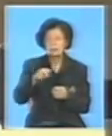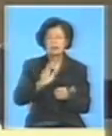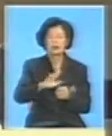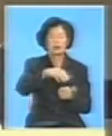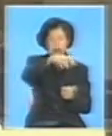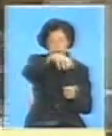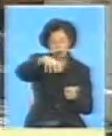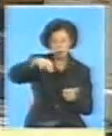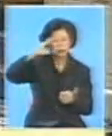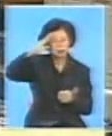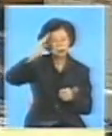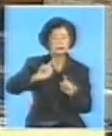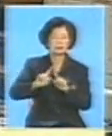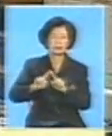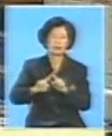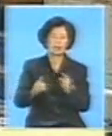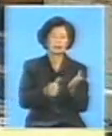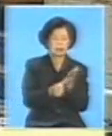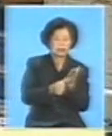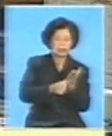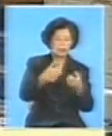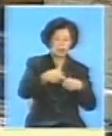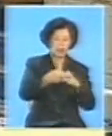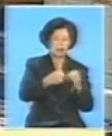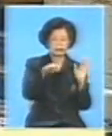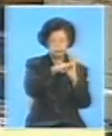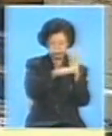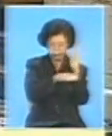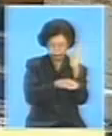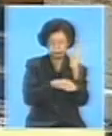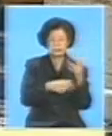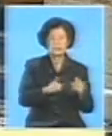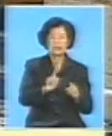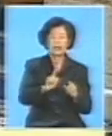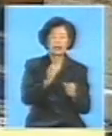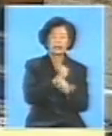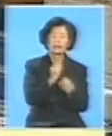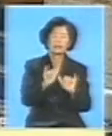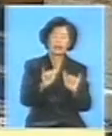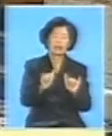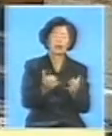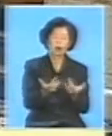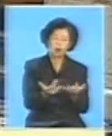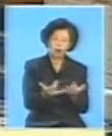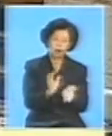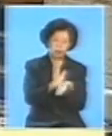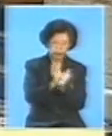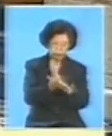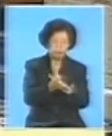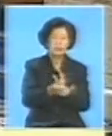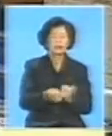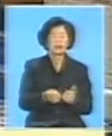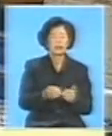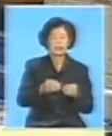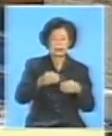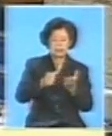องทัพต่างๆก็ทั้งหมดเราก็แก้ปัญหาไปตามลำดับนะครับบางส่วนยังแก้ไม่ได้ต้องเข้ามาปฏิรูปก็ต้องรอการปฏิรูปในโดยเฉพาะยิ่งในเรื่องของการแก้โ